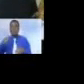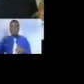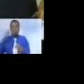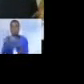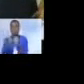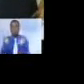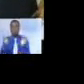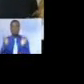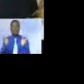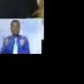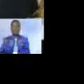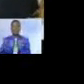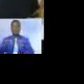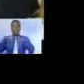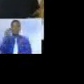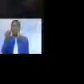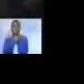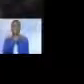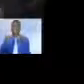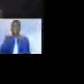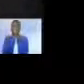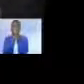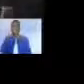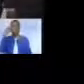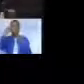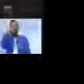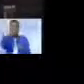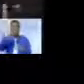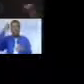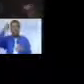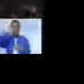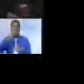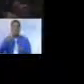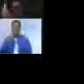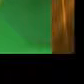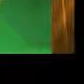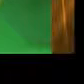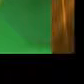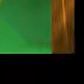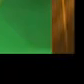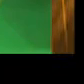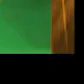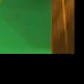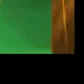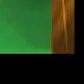exécutif de la Commission économique pour l'Afrique, Carlos López.